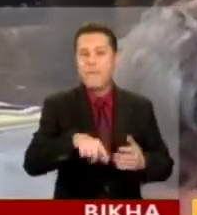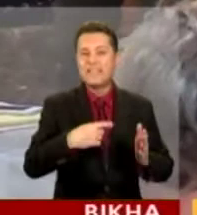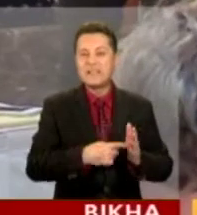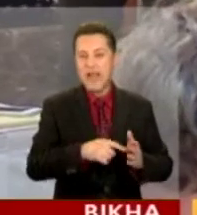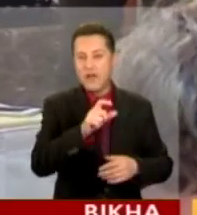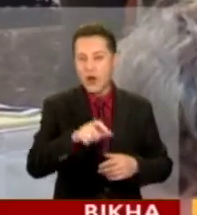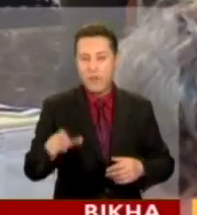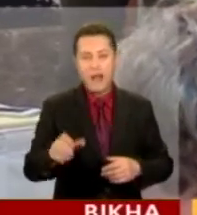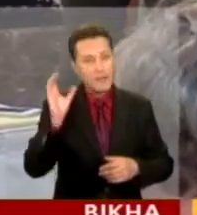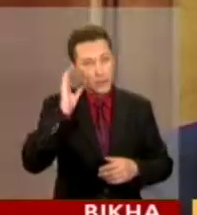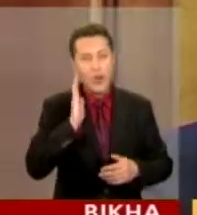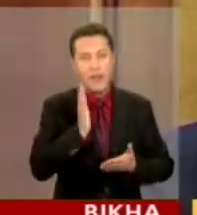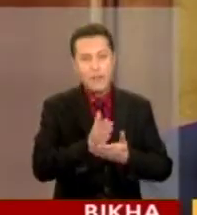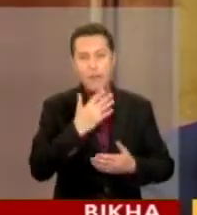мову.